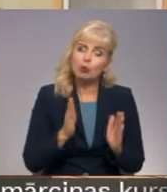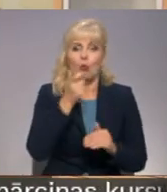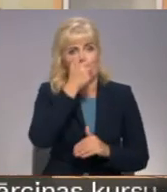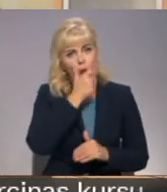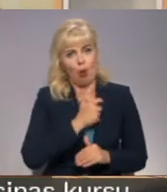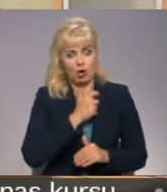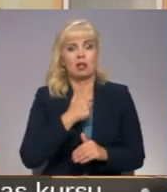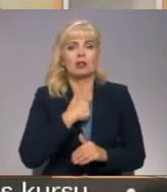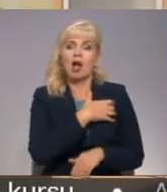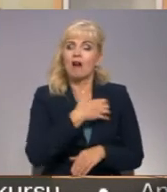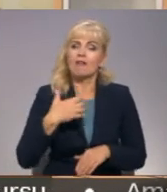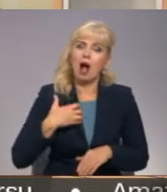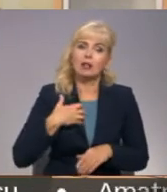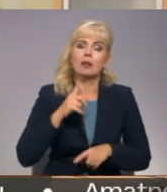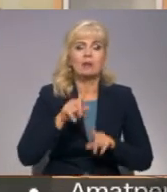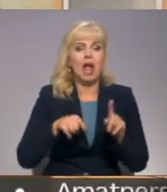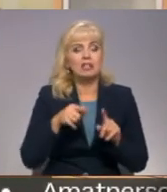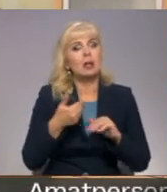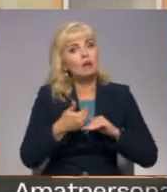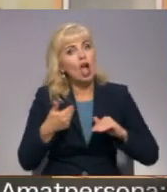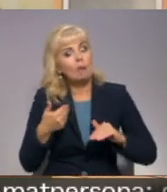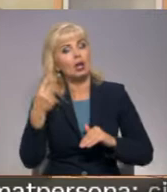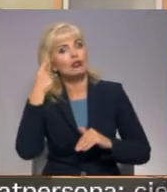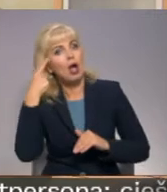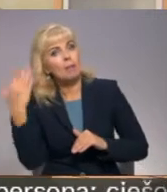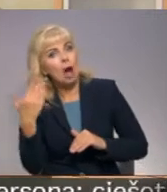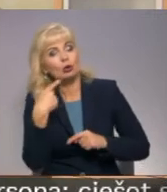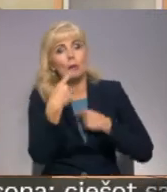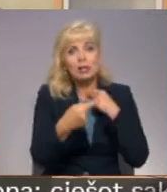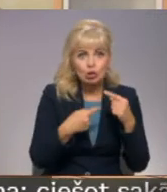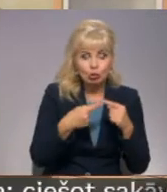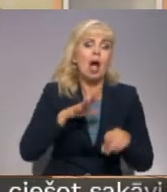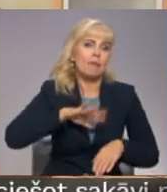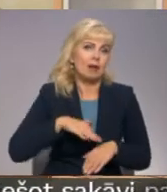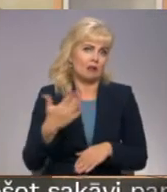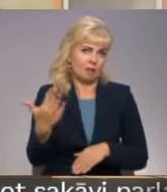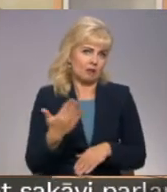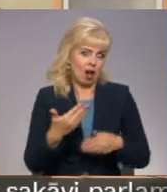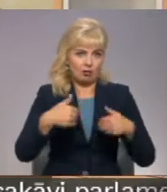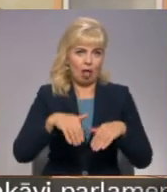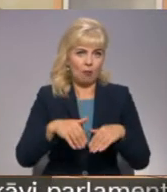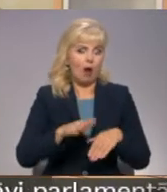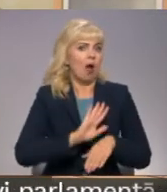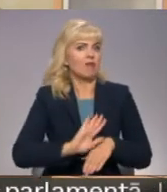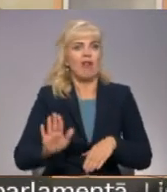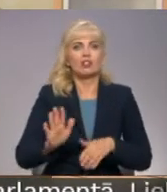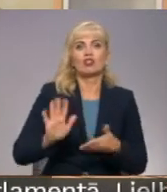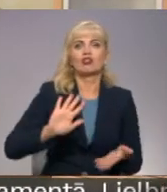tikai mūsu valdībai reizēm pa priekš padomāt, izrunāt un tad nākt ar kaut kādu lēmumu, vai priekš, nevis šaudīties ar